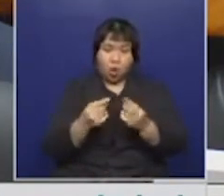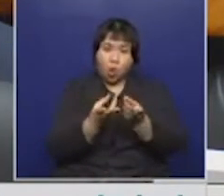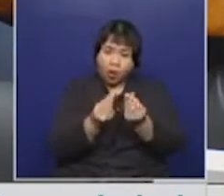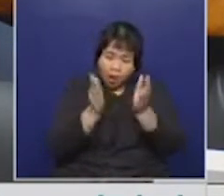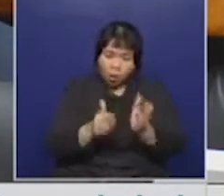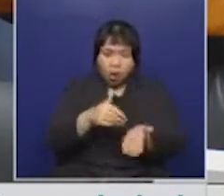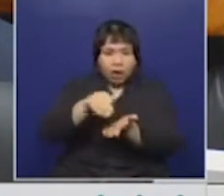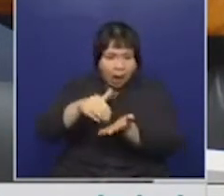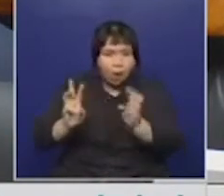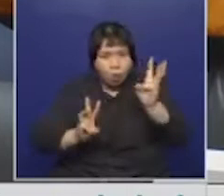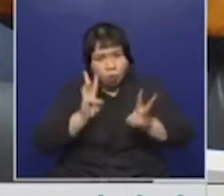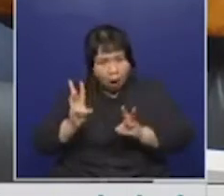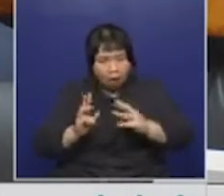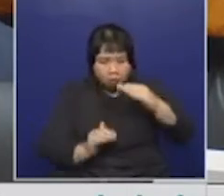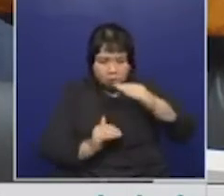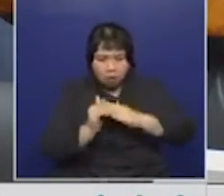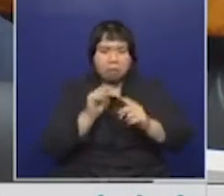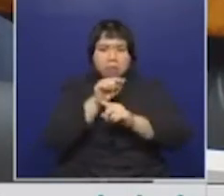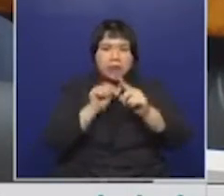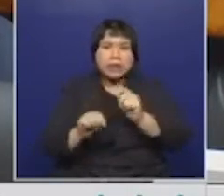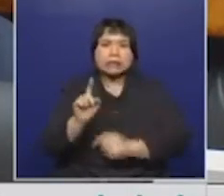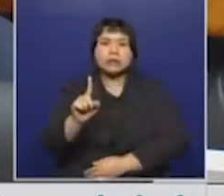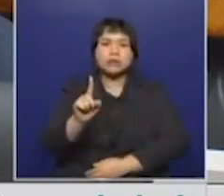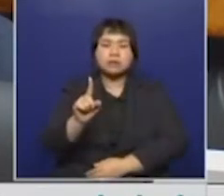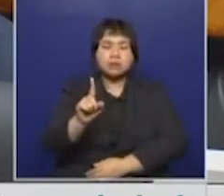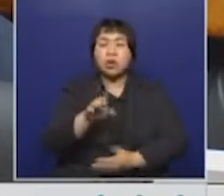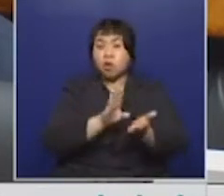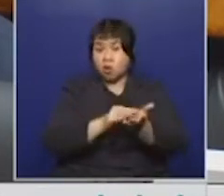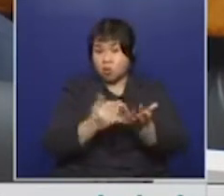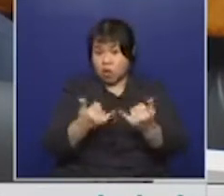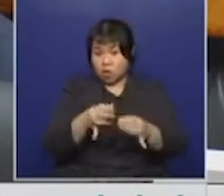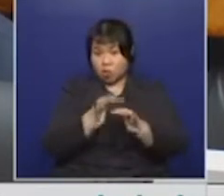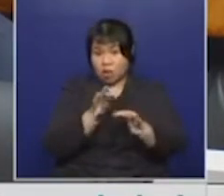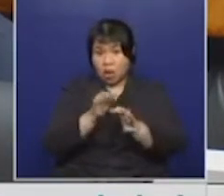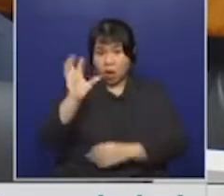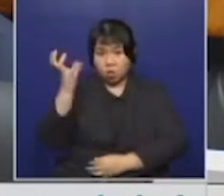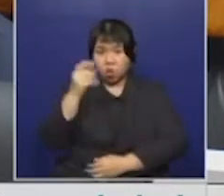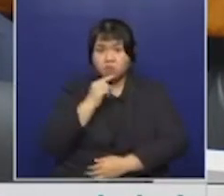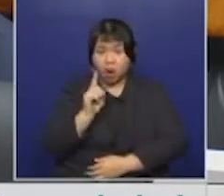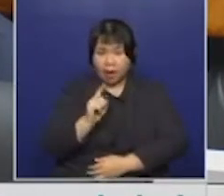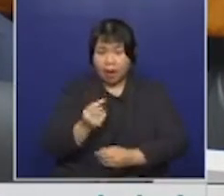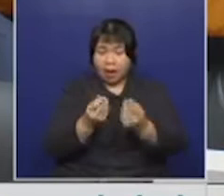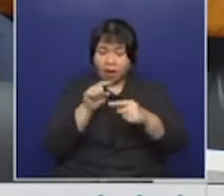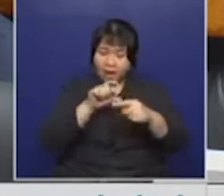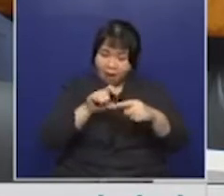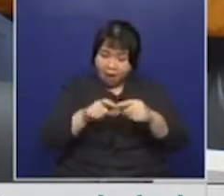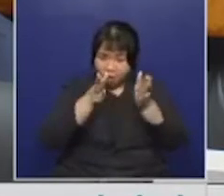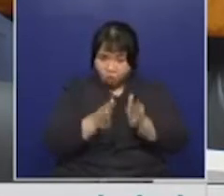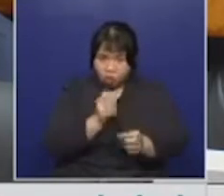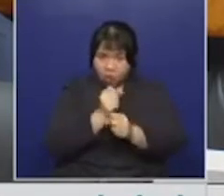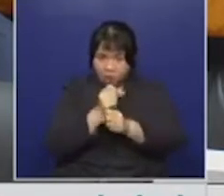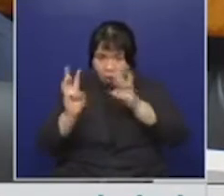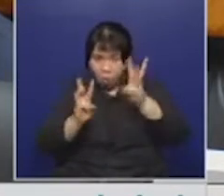ของไทยไม่เคยสูงกว่าหนึ่งเปอร์เซ็นต์เลยโดยข้อมูลล่าสุดจากธนาคารโลกระบุว่าค่าเฉลี่ยอัตราว่างงานทั่วโลก